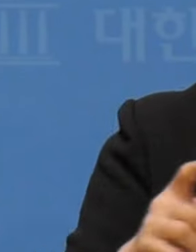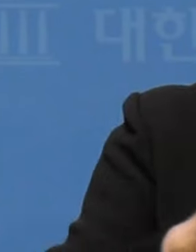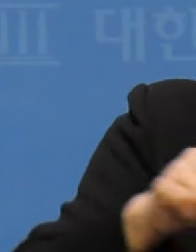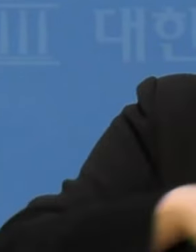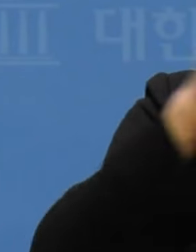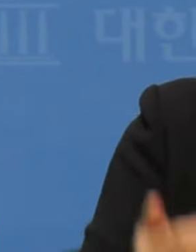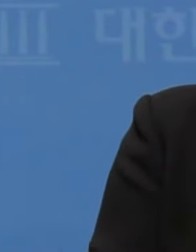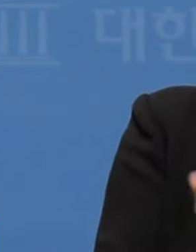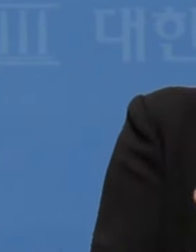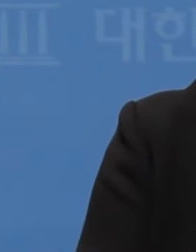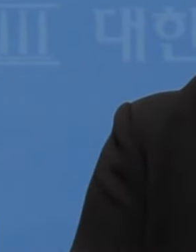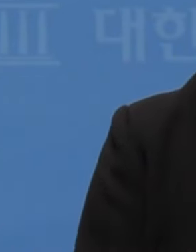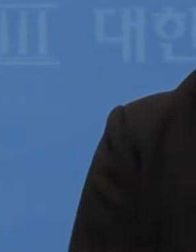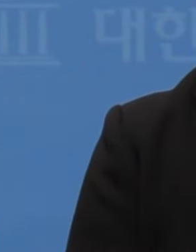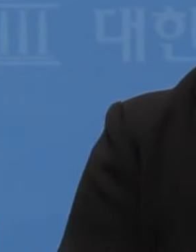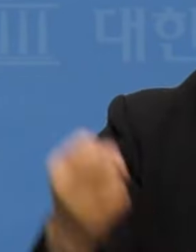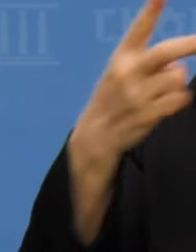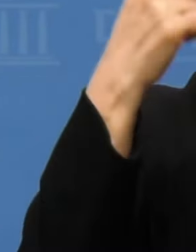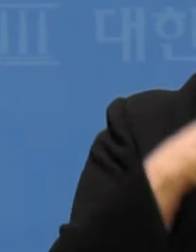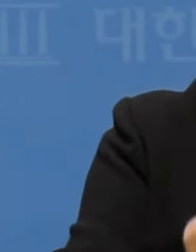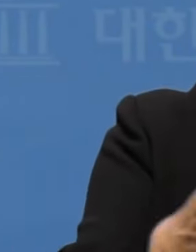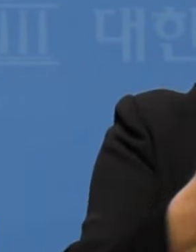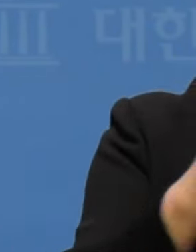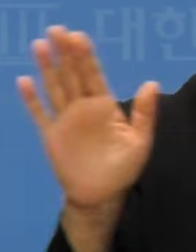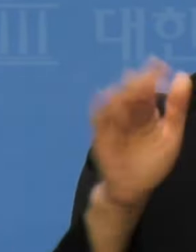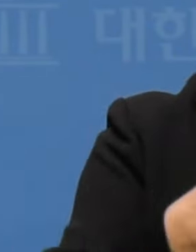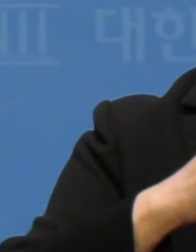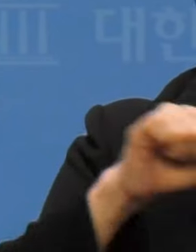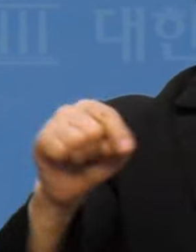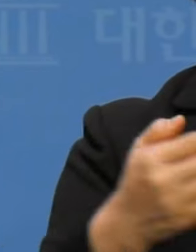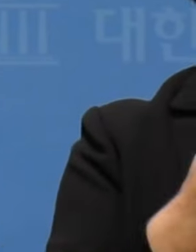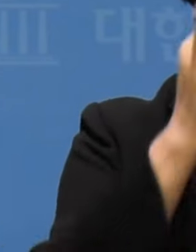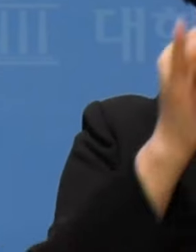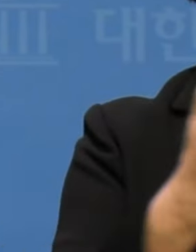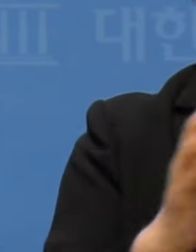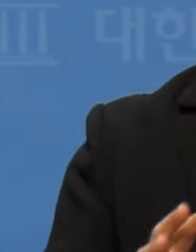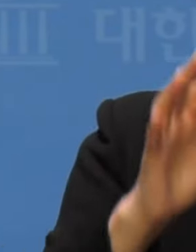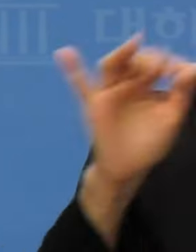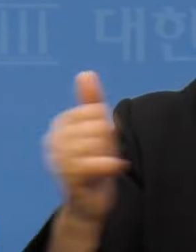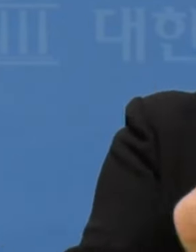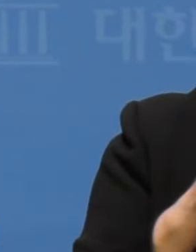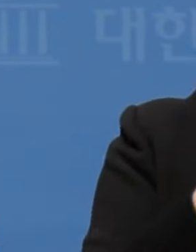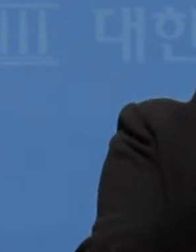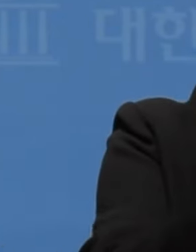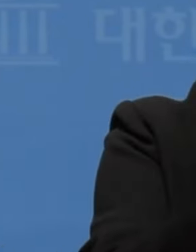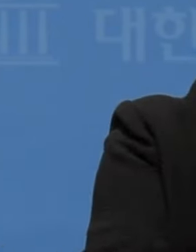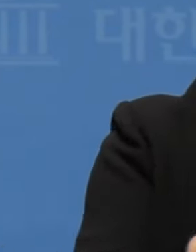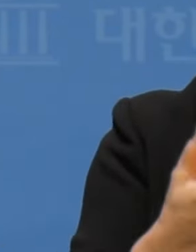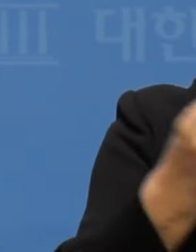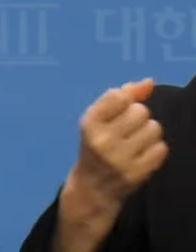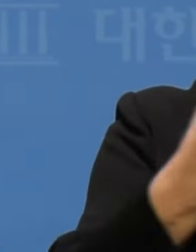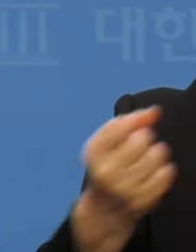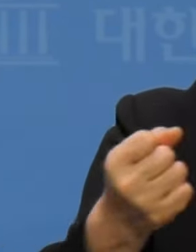재난을 초래했습니다. 또 과학적 방역이 아닌 정치적 방역으로 국민을 통제하고